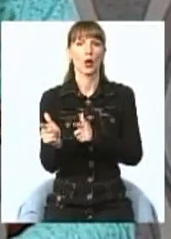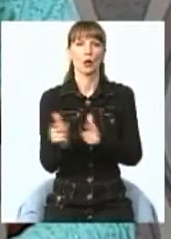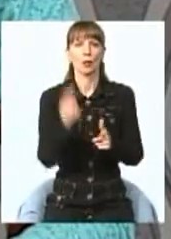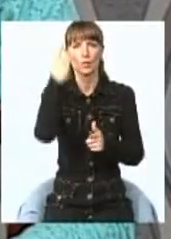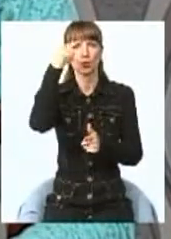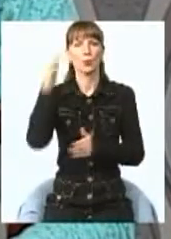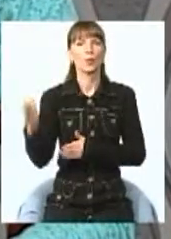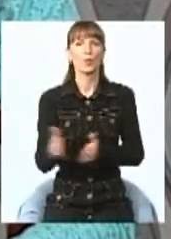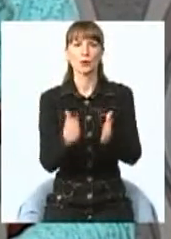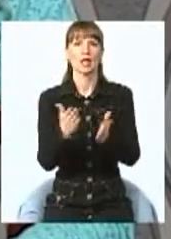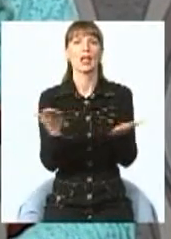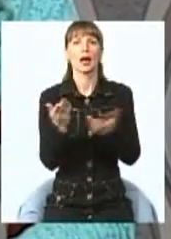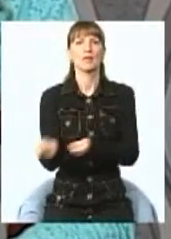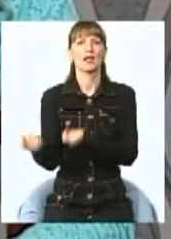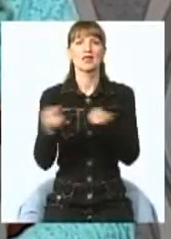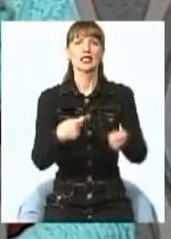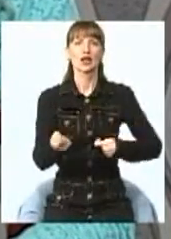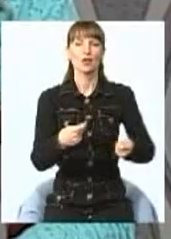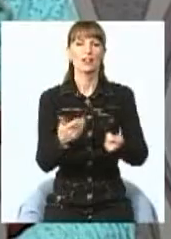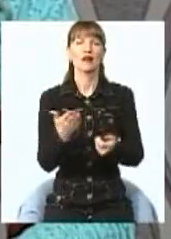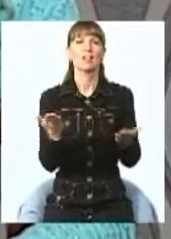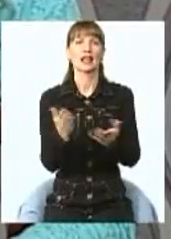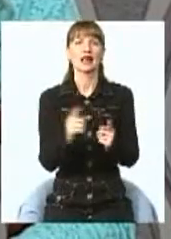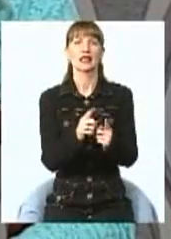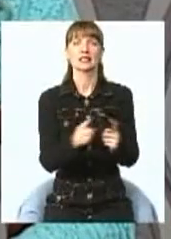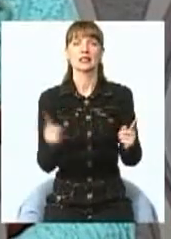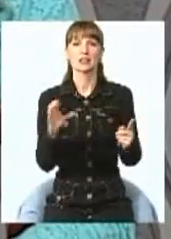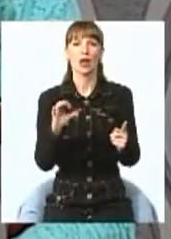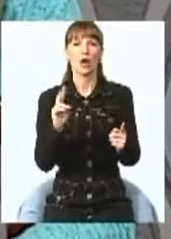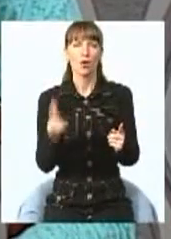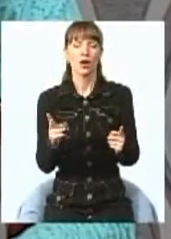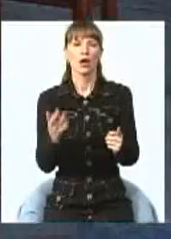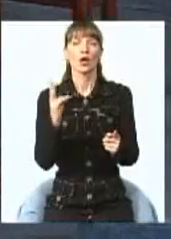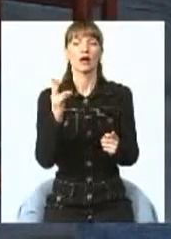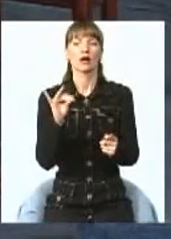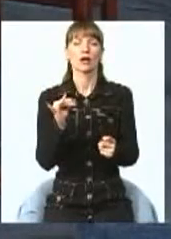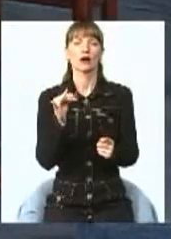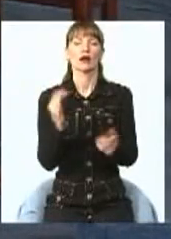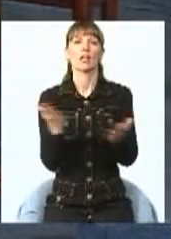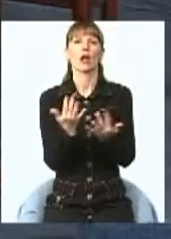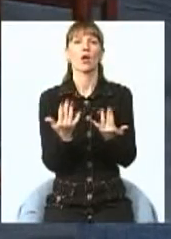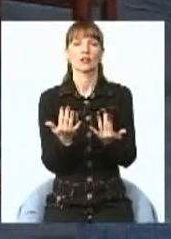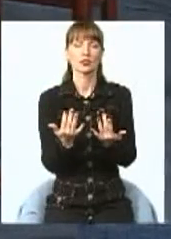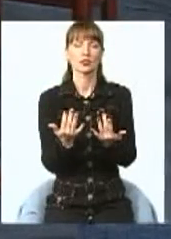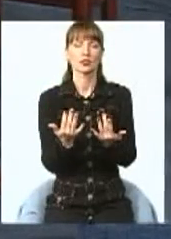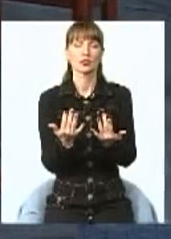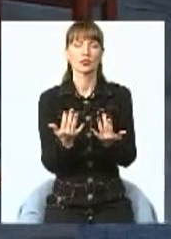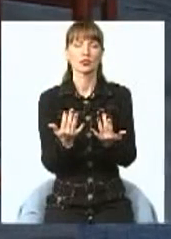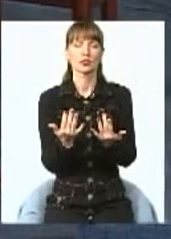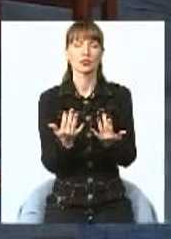як доставити товар, у які терміни, у якій кількості, ну і таке інше. А як ти гадаєш, от працювати